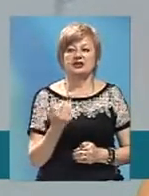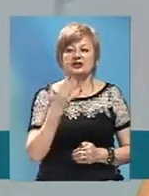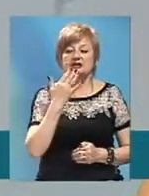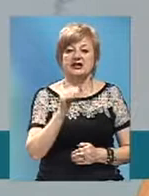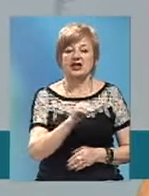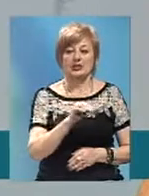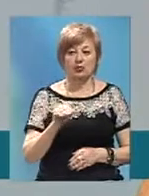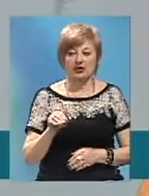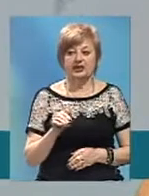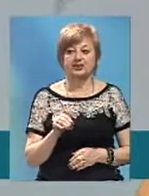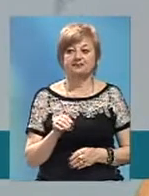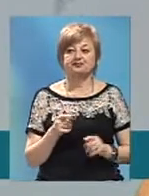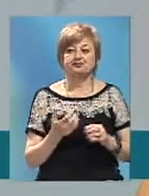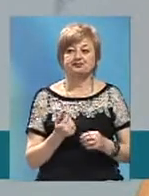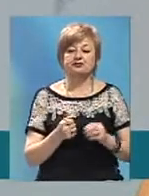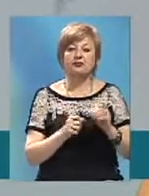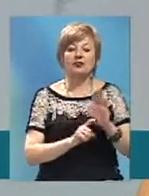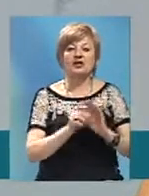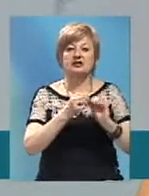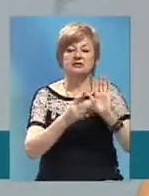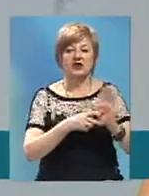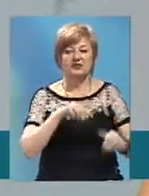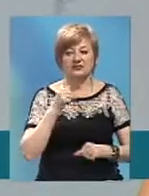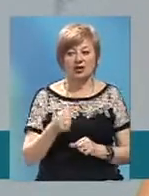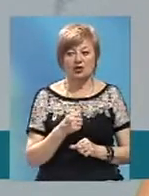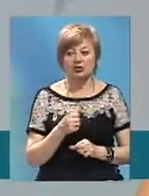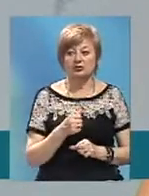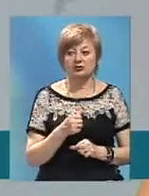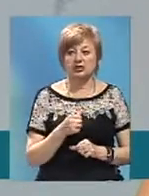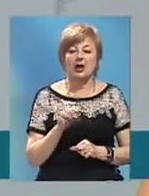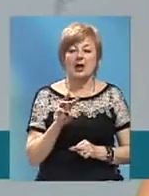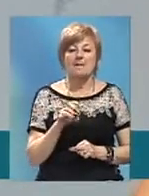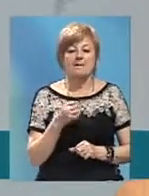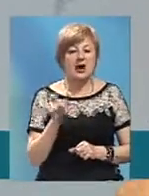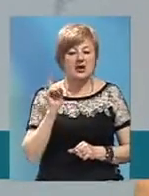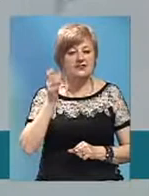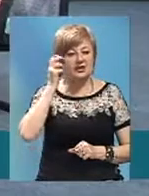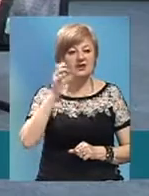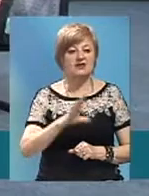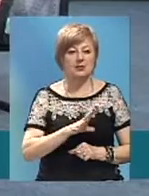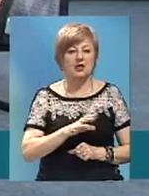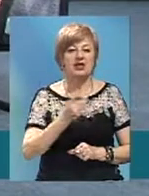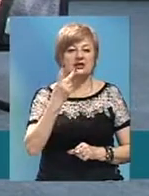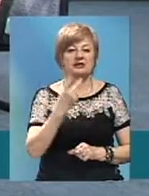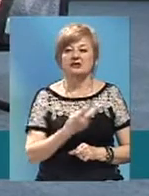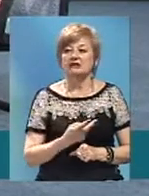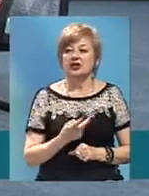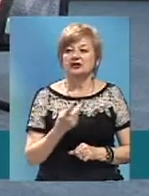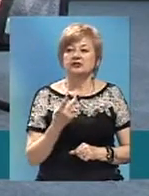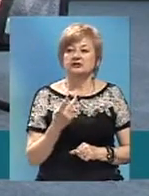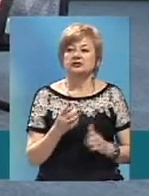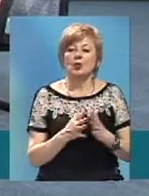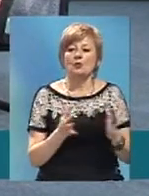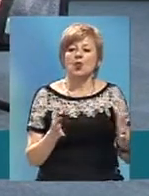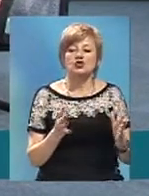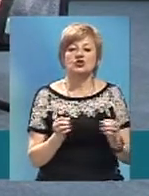рівні – це акція 17-го. Це в Києві. Травня, яка відбувалася в Києві. І 22 підписантів акції, було більше